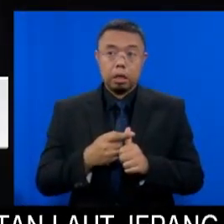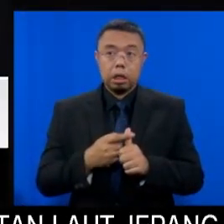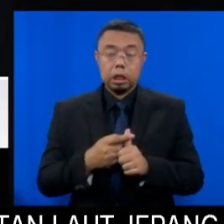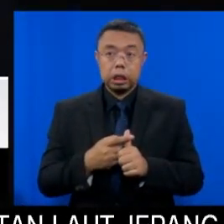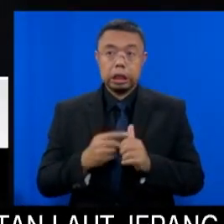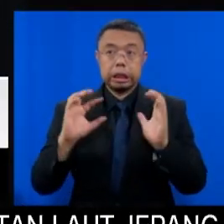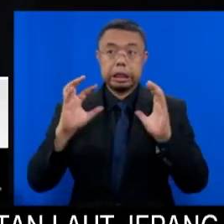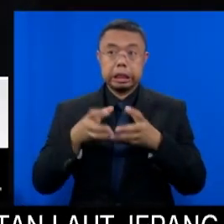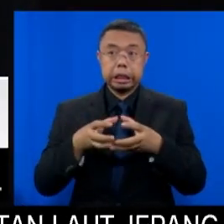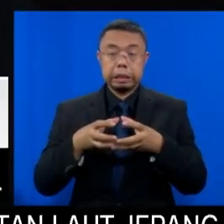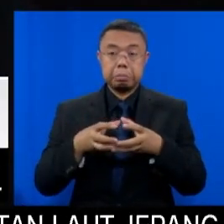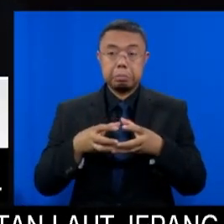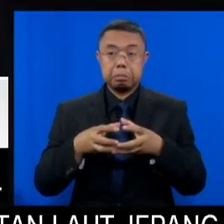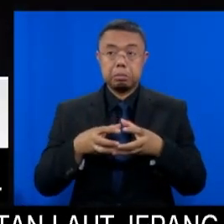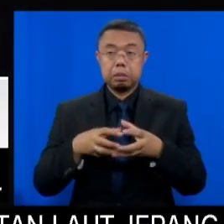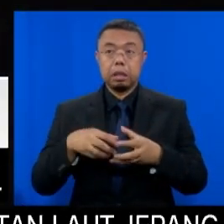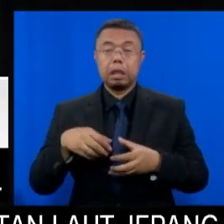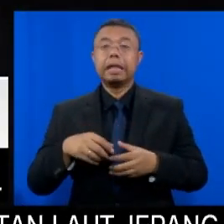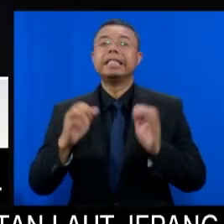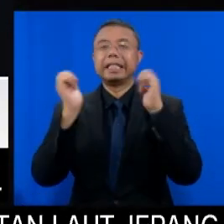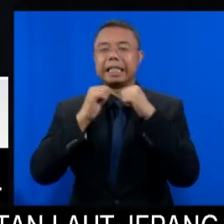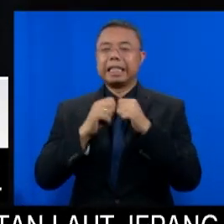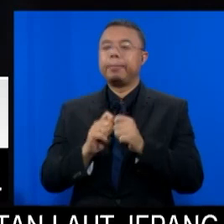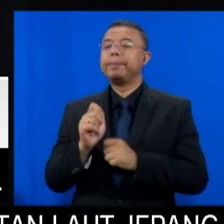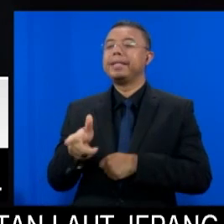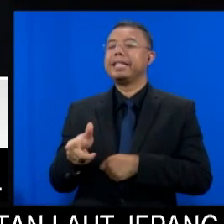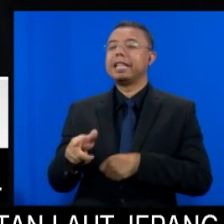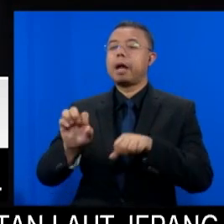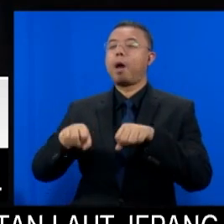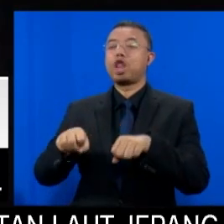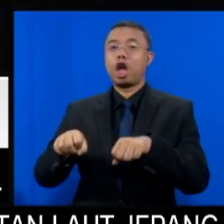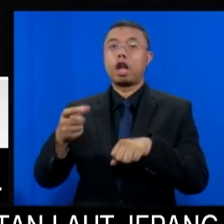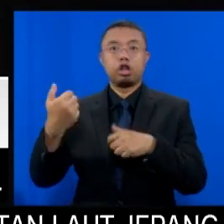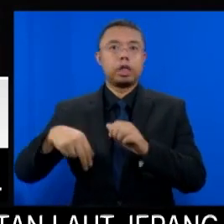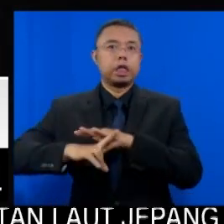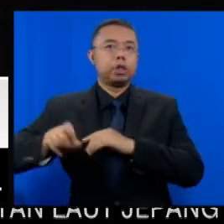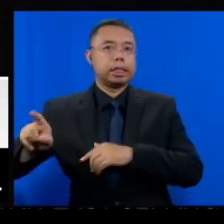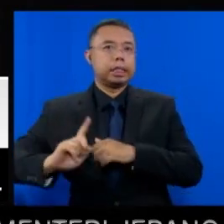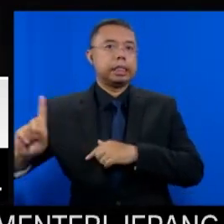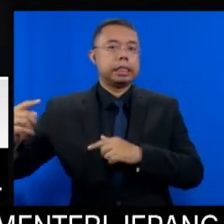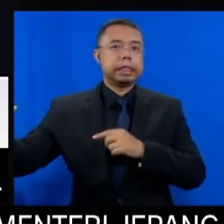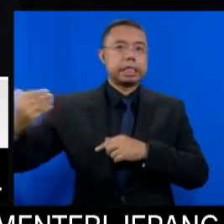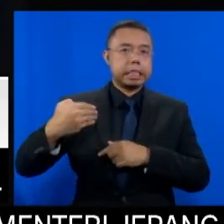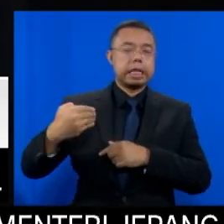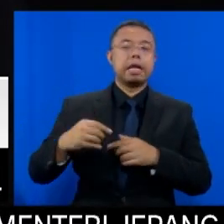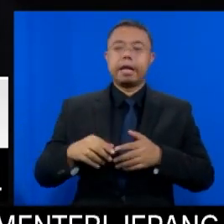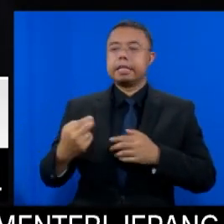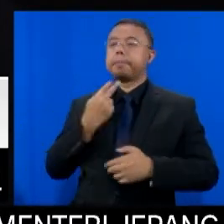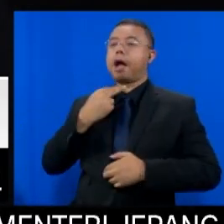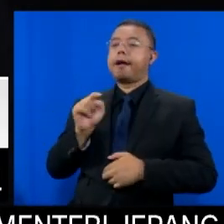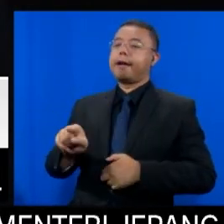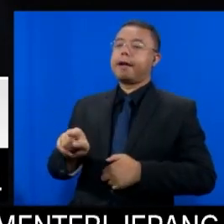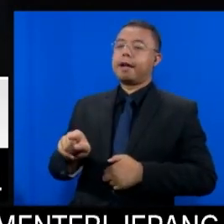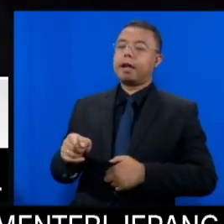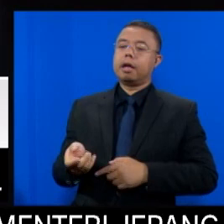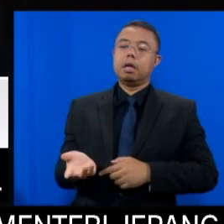tim melakukan COD, janjian untuk membeli sepeda motor yang telah dicuri pelaku, terus menjebak,